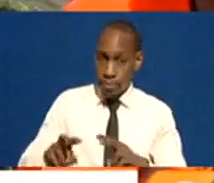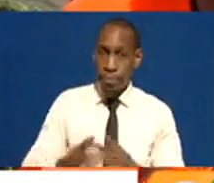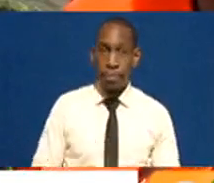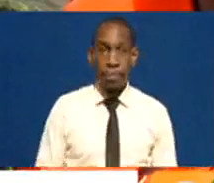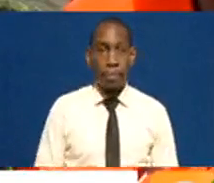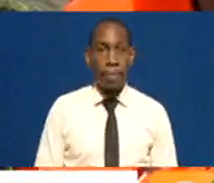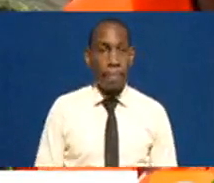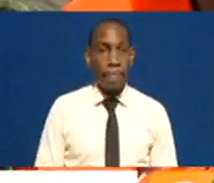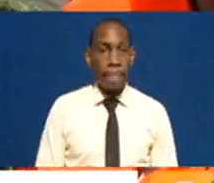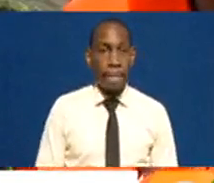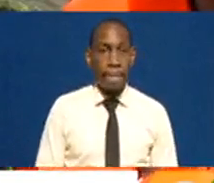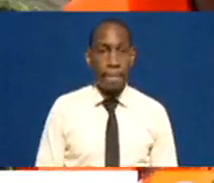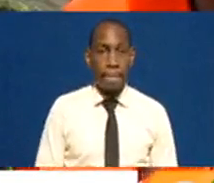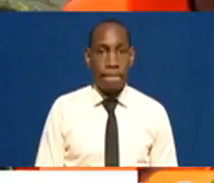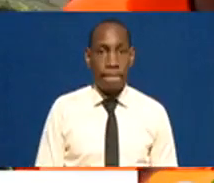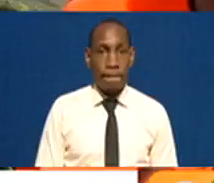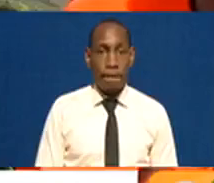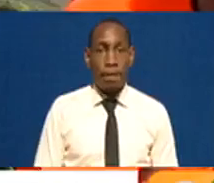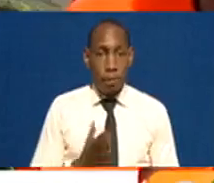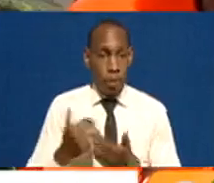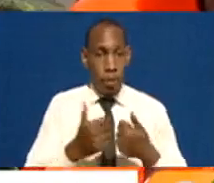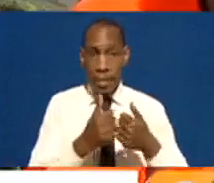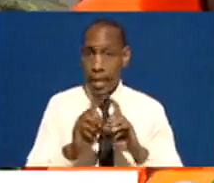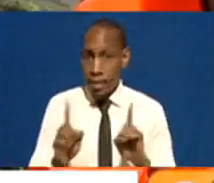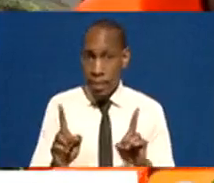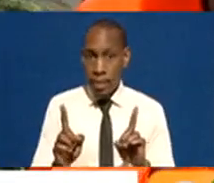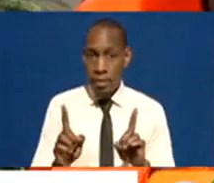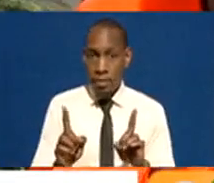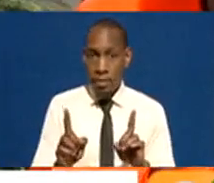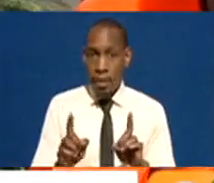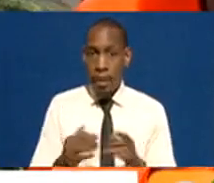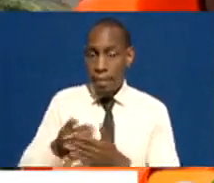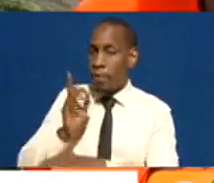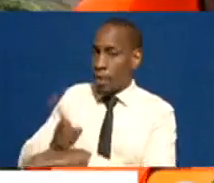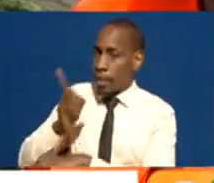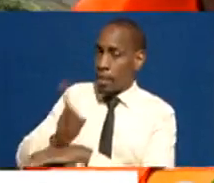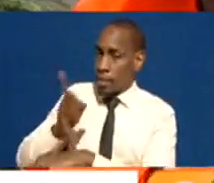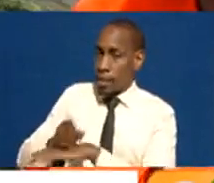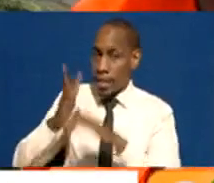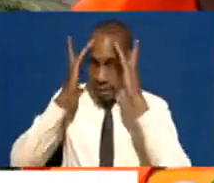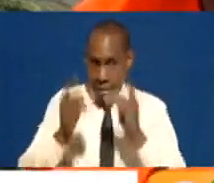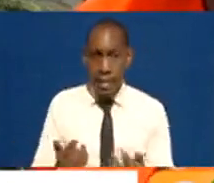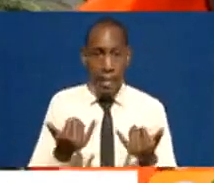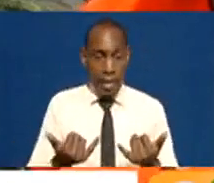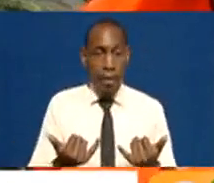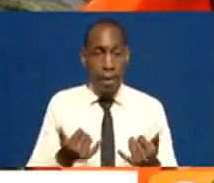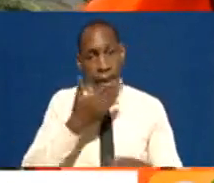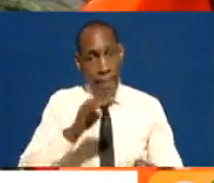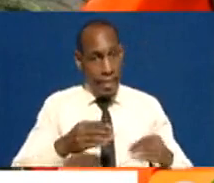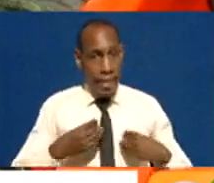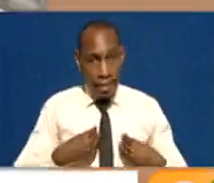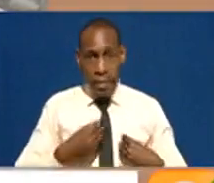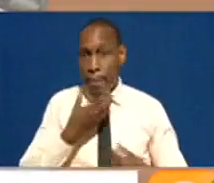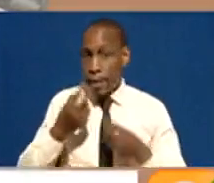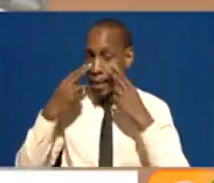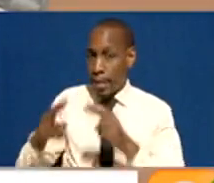So it was a challenge, but after so many threats nikaamua, let me just allow him to see the